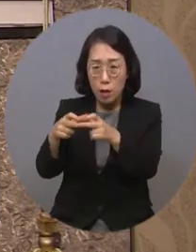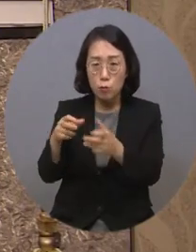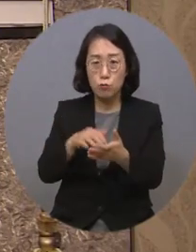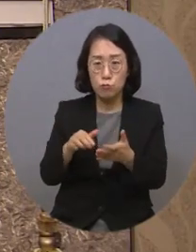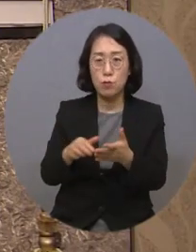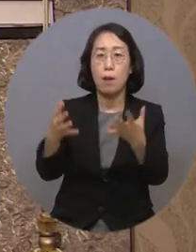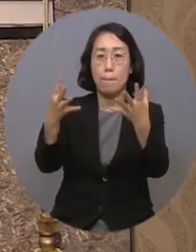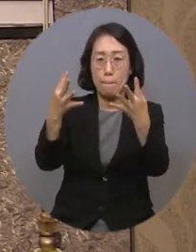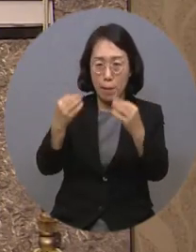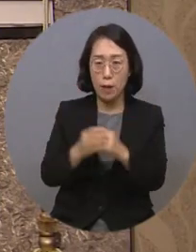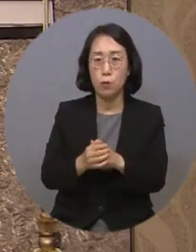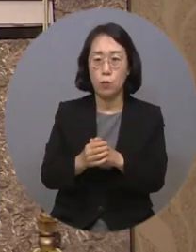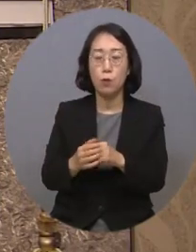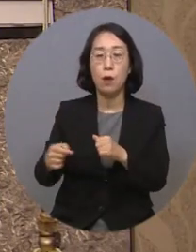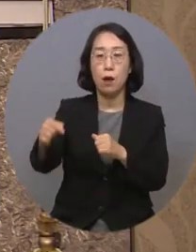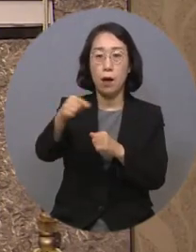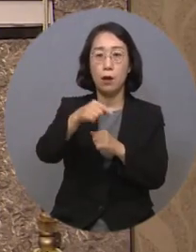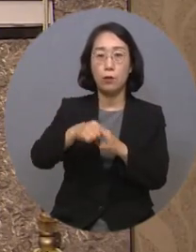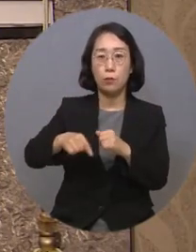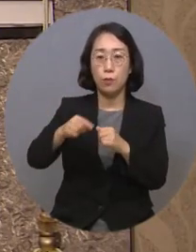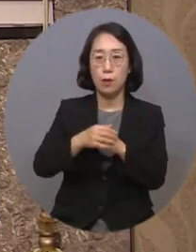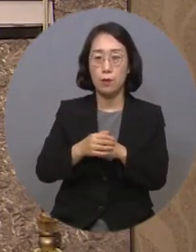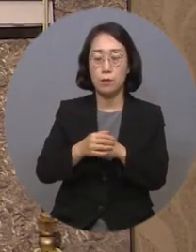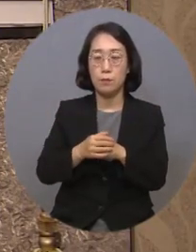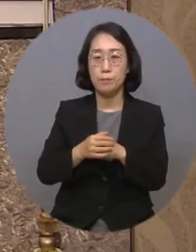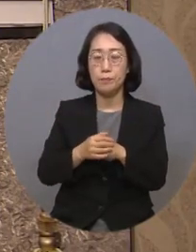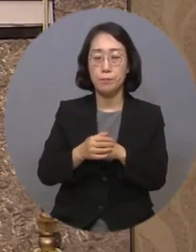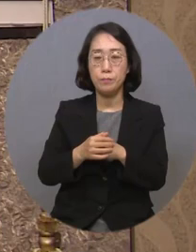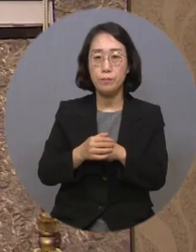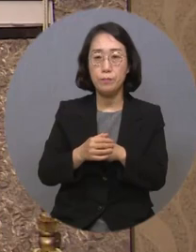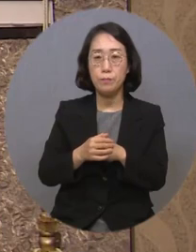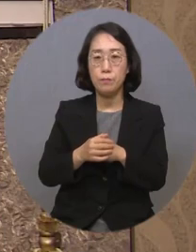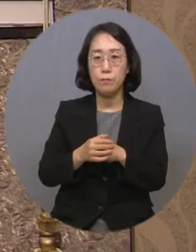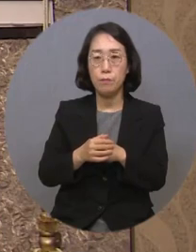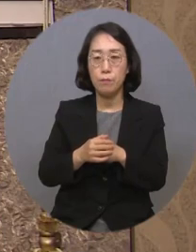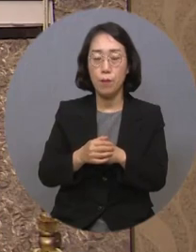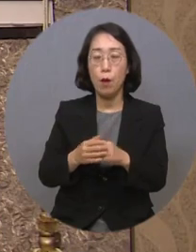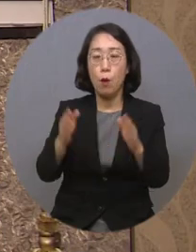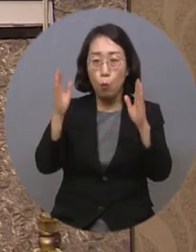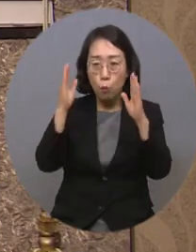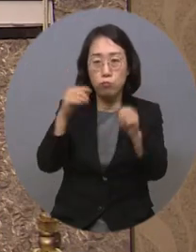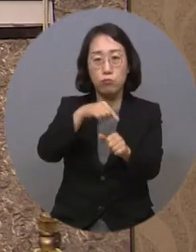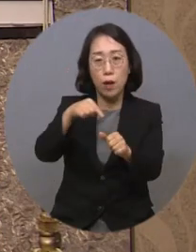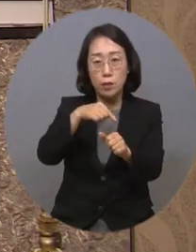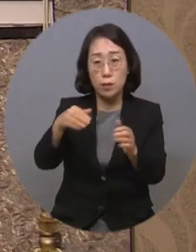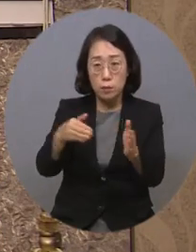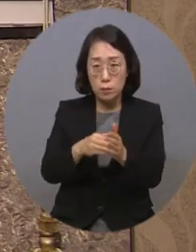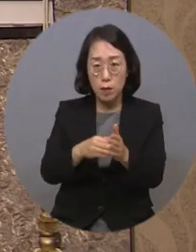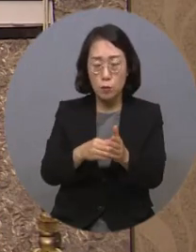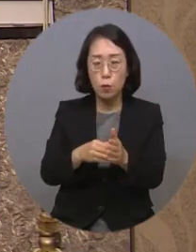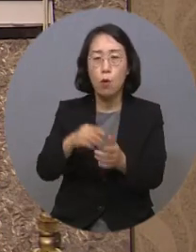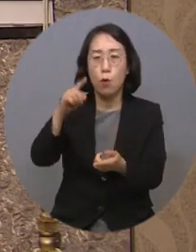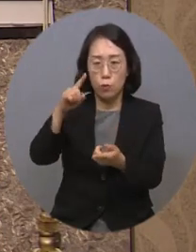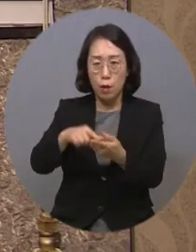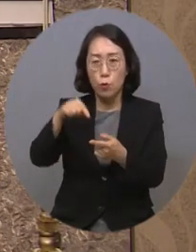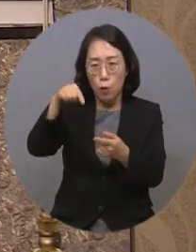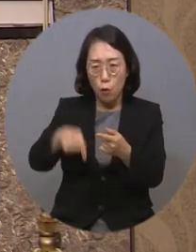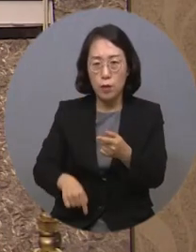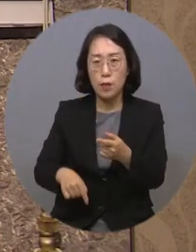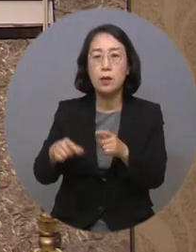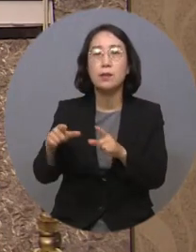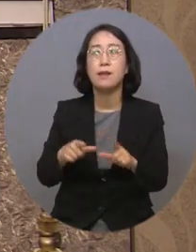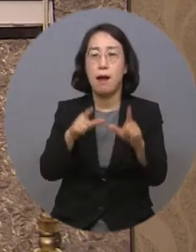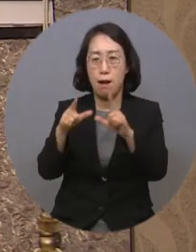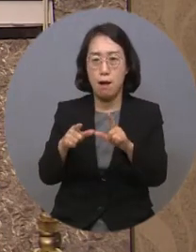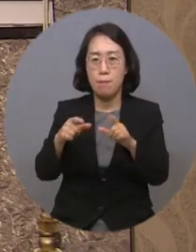근데 그 중에는 이렇게 왔다 갔다 이렇게 그 공부만 시켜서 되는 사람이 아니라 아예 살아야 되실 분들이 자꾸 이제